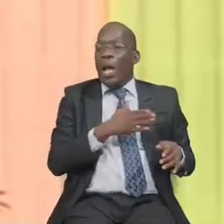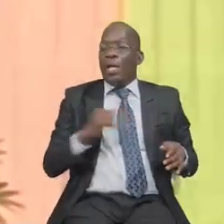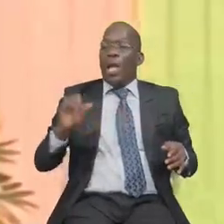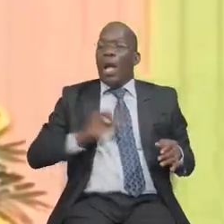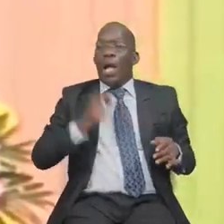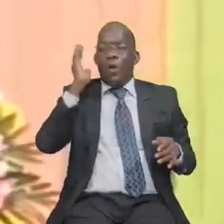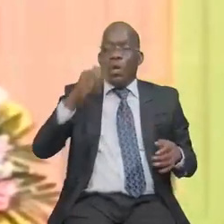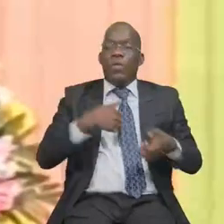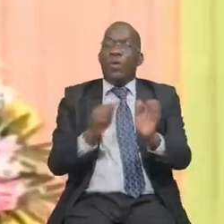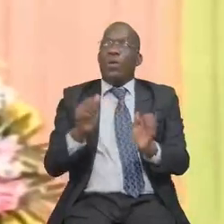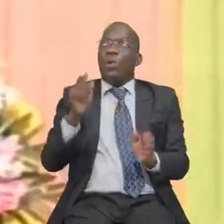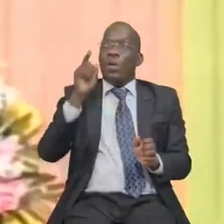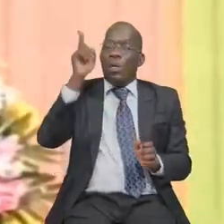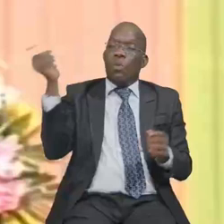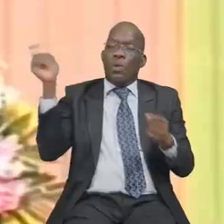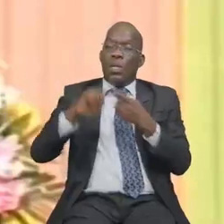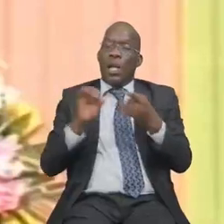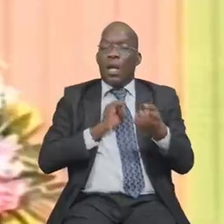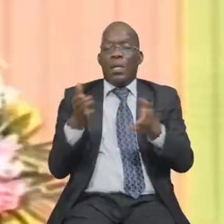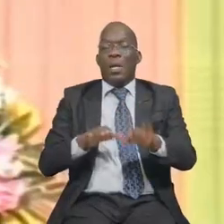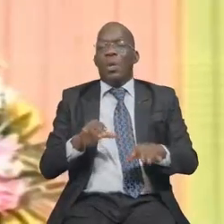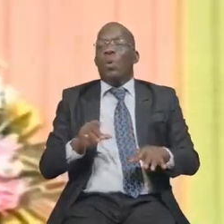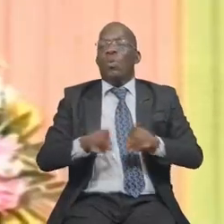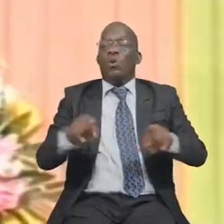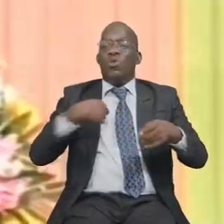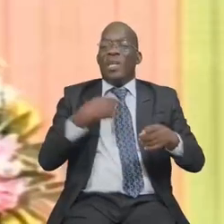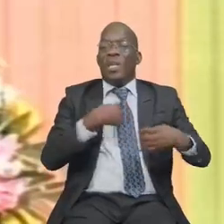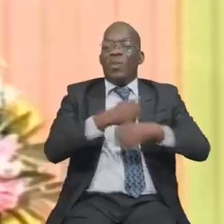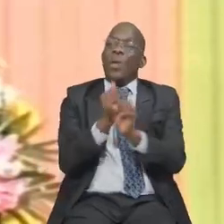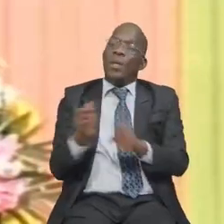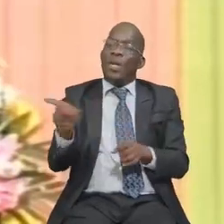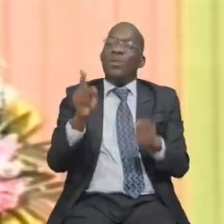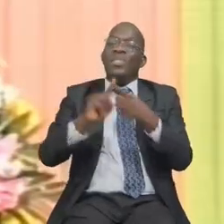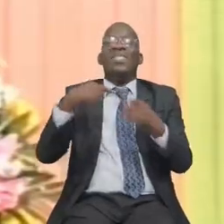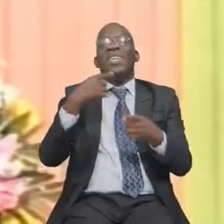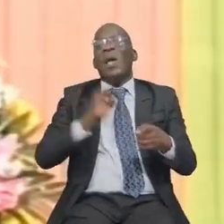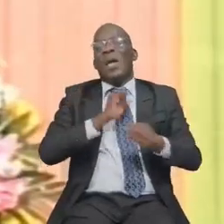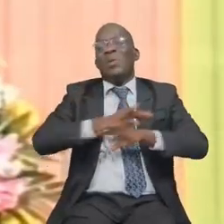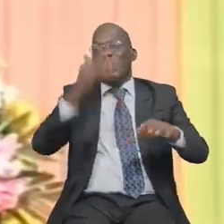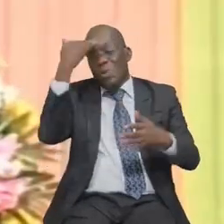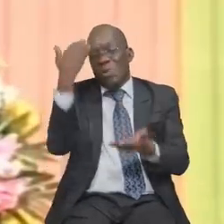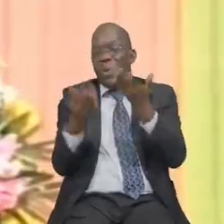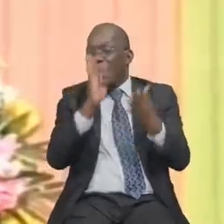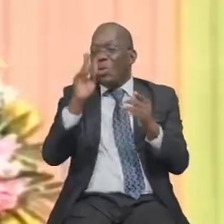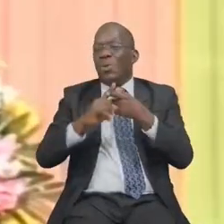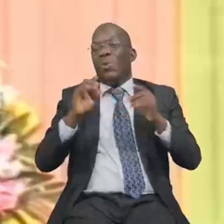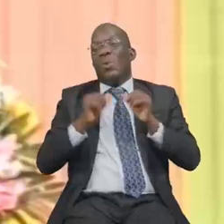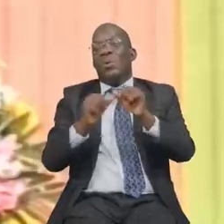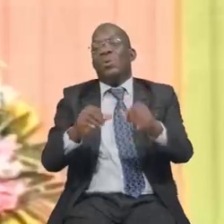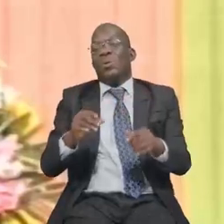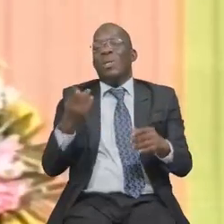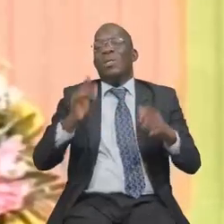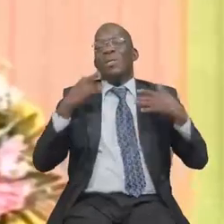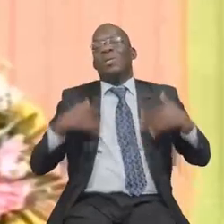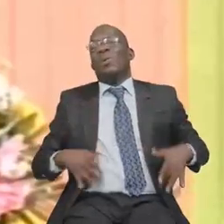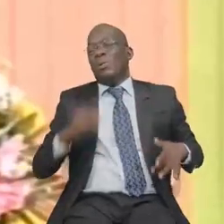à dire, je ne sais pas s'il doit continuer ou pas. Hein. Oh, le découragement est trop. Je suis en paix quand je suis